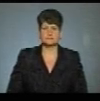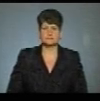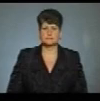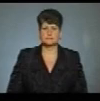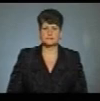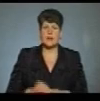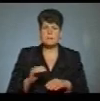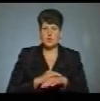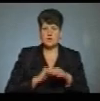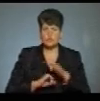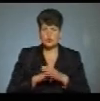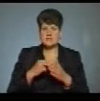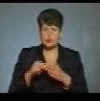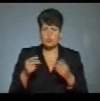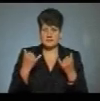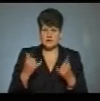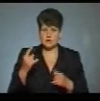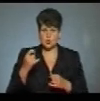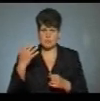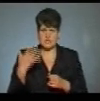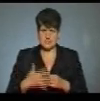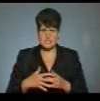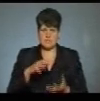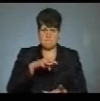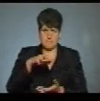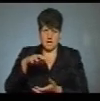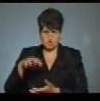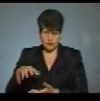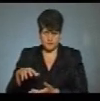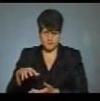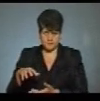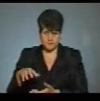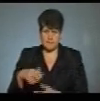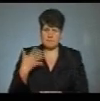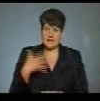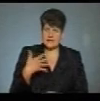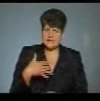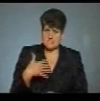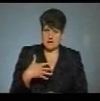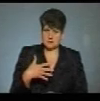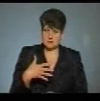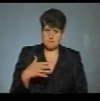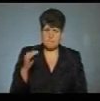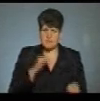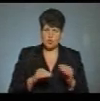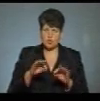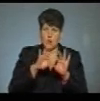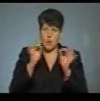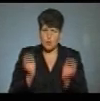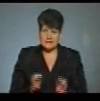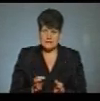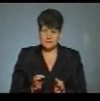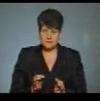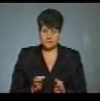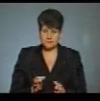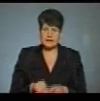Благодійний фонд закупив зараз 150 пасок, зараз 50 пакунків ковбаси,